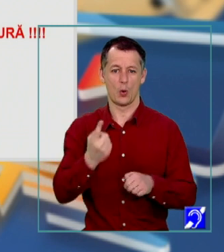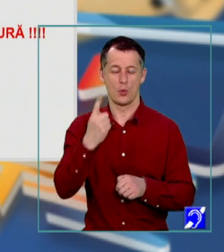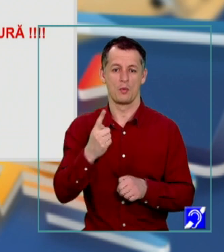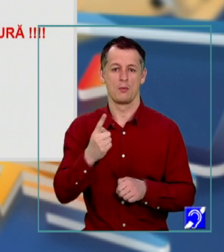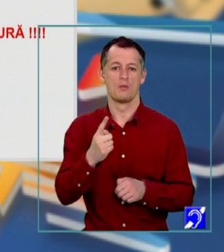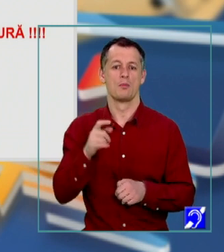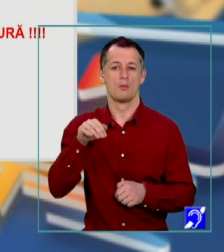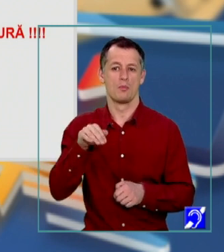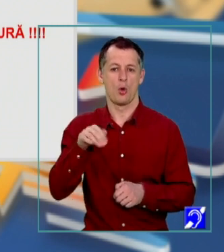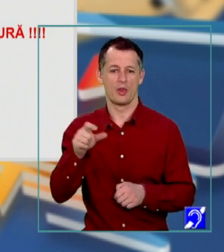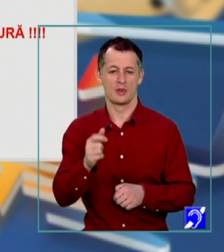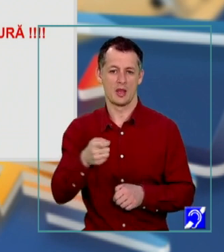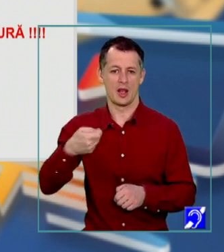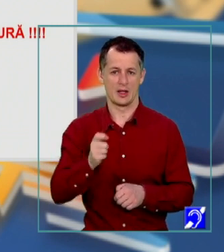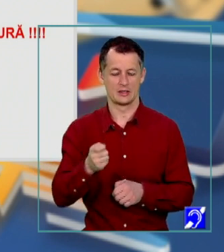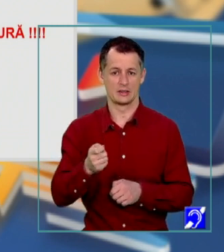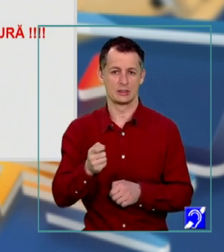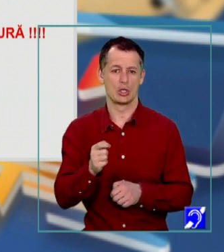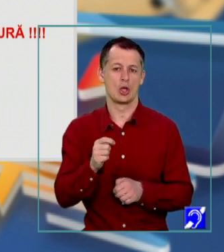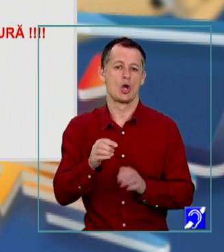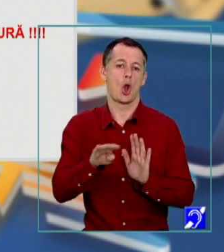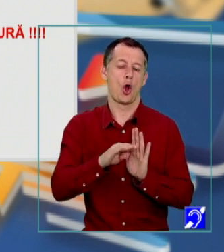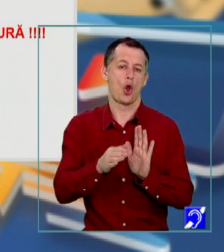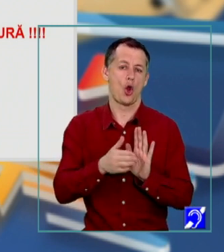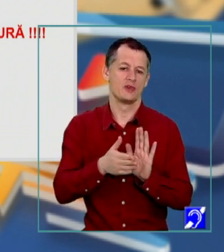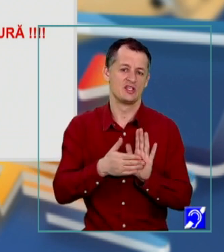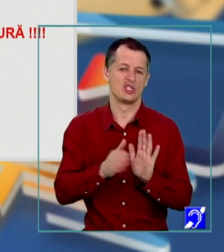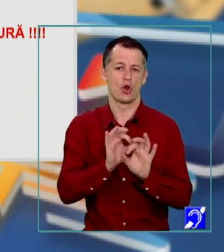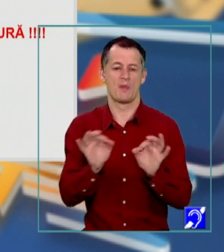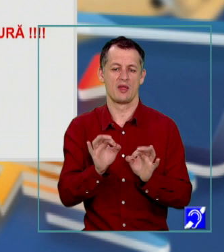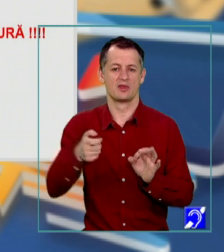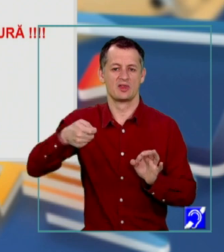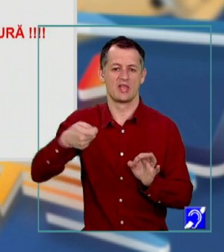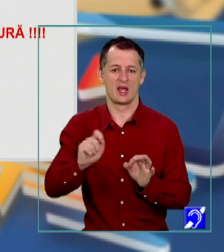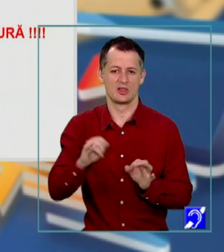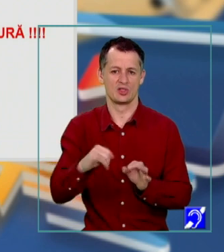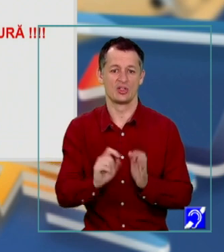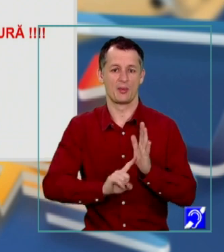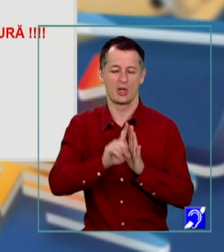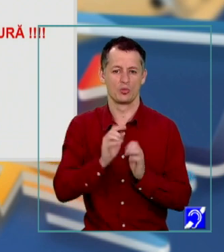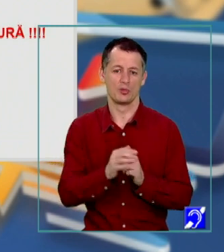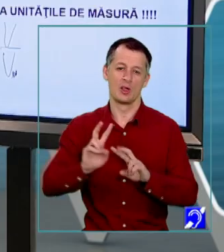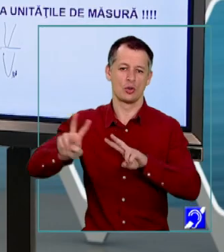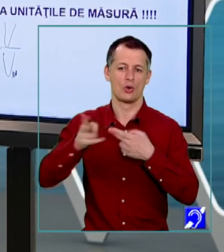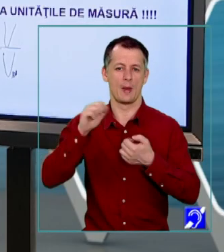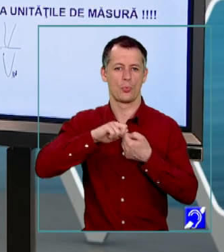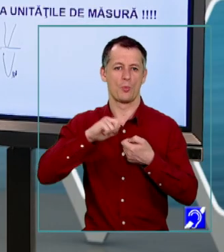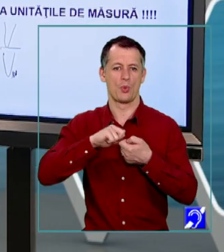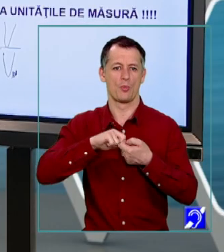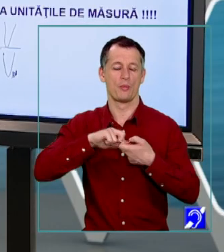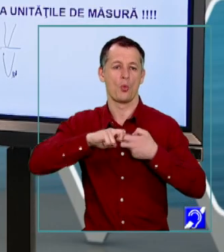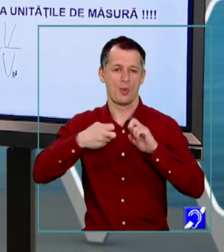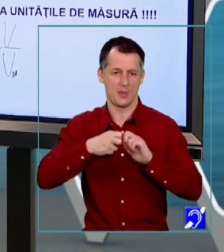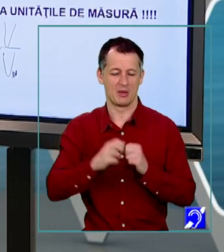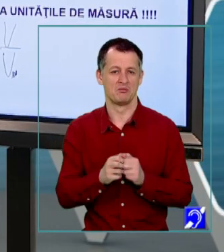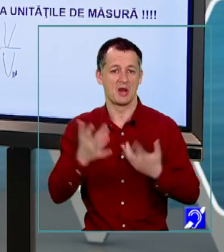gaz în condiții normale de presiune și temperatură. Revenind la problemă, calculul este foarte simplu,